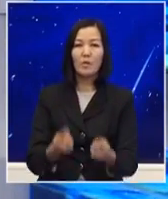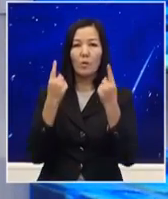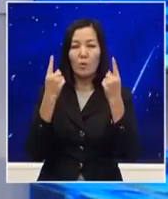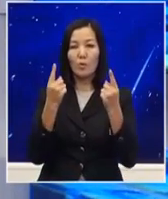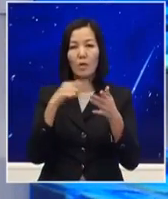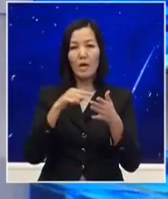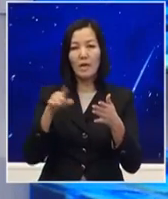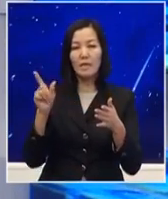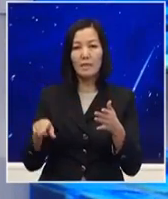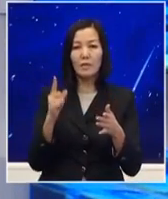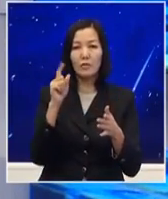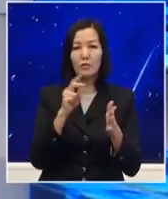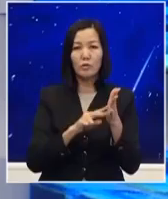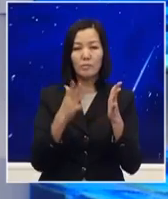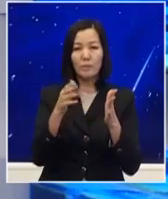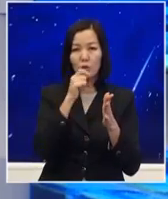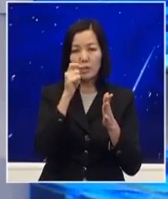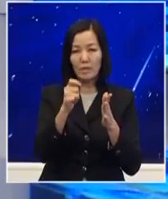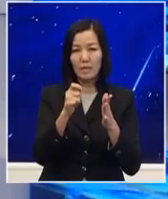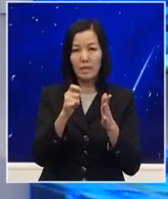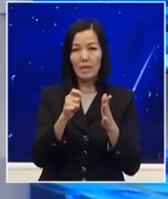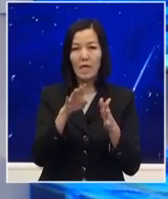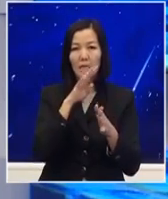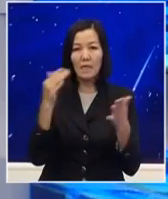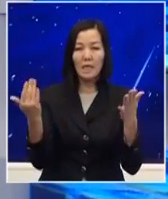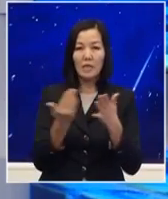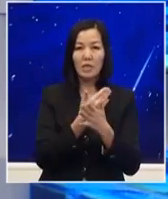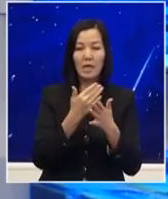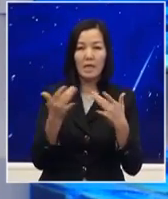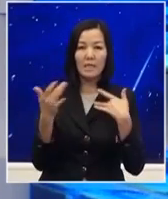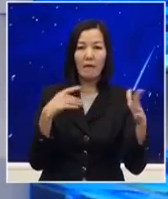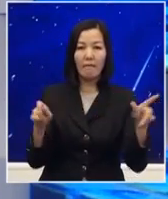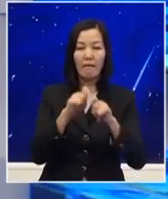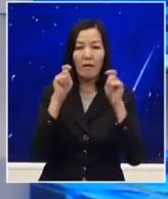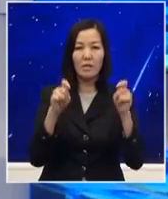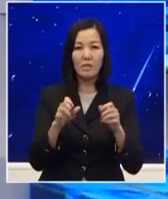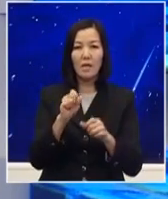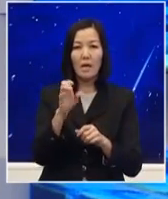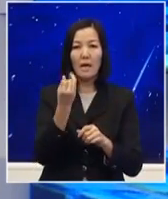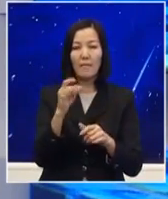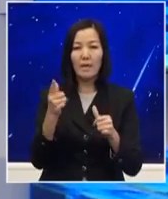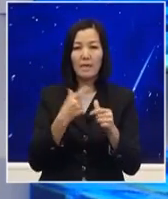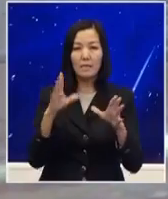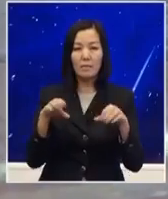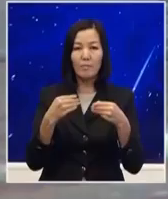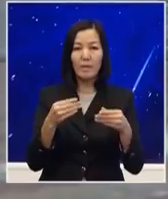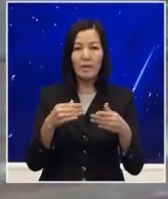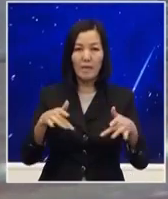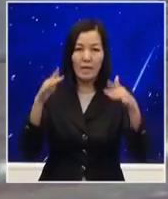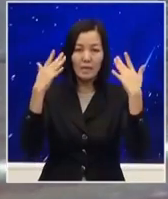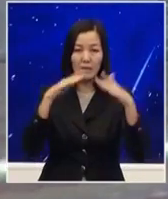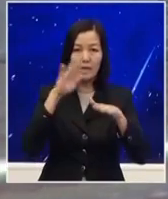Ұлы ақынның 175 жылдығына тарту, Текеліде жаңа амфитеатр ашылды. Абай есімі берілді. Ашық аспан астындағы мәдени